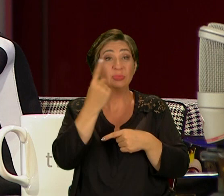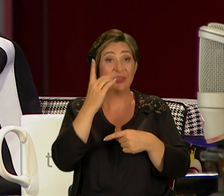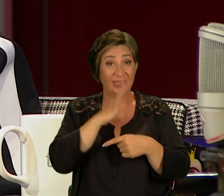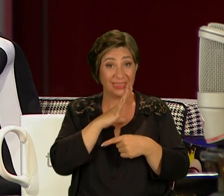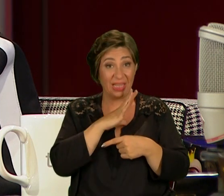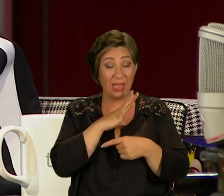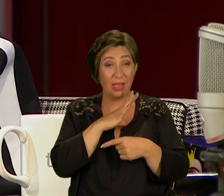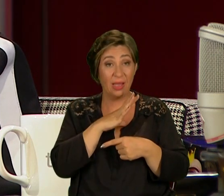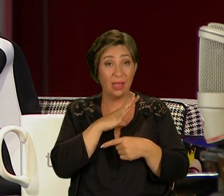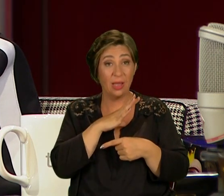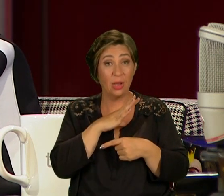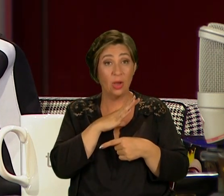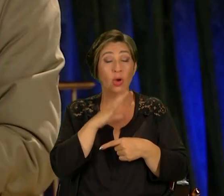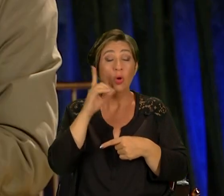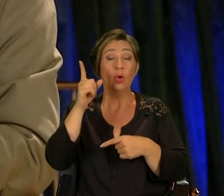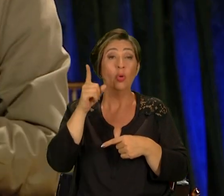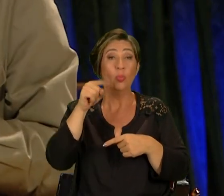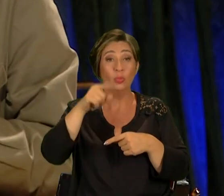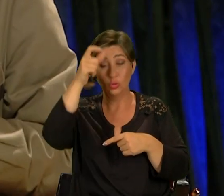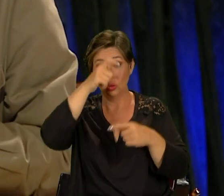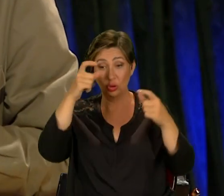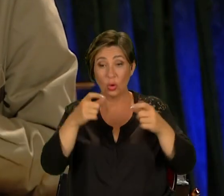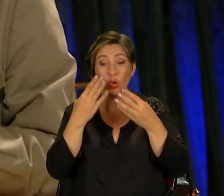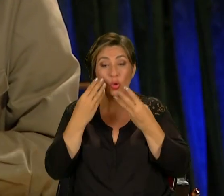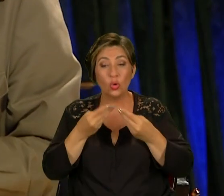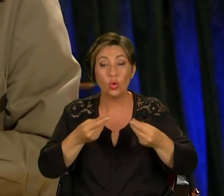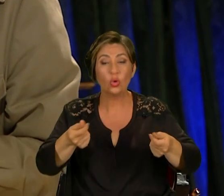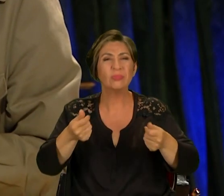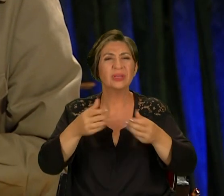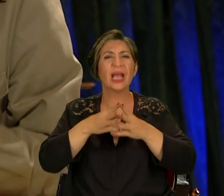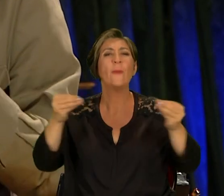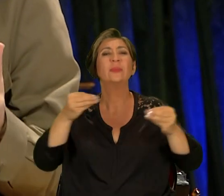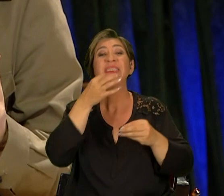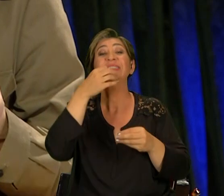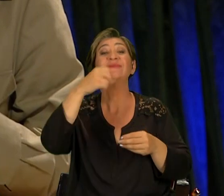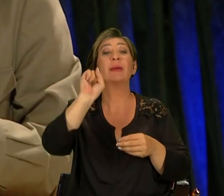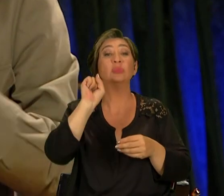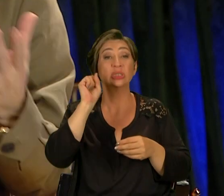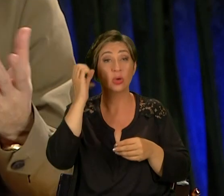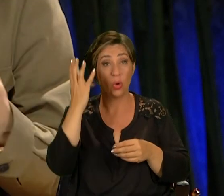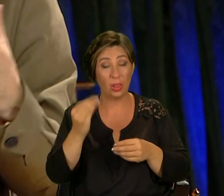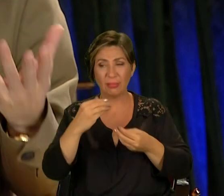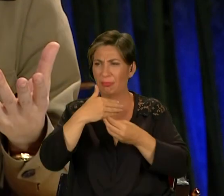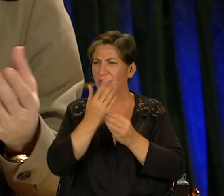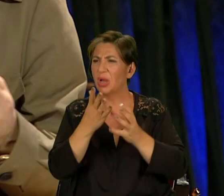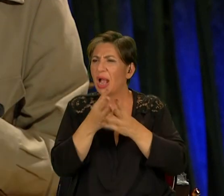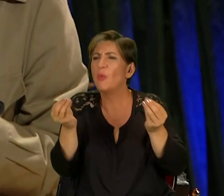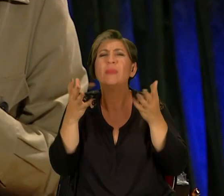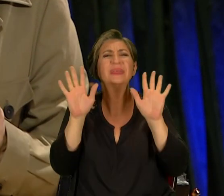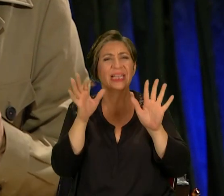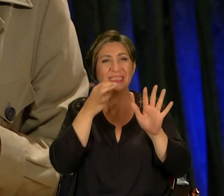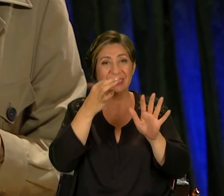varsa bulur. Bu ülkede kuruyup gitmesine engel olan, kuruyup gitmesine, dağılmasına, yok